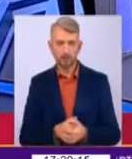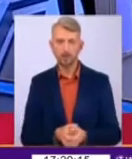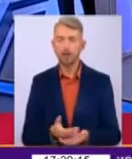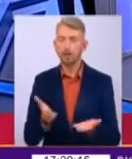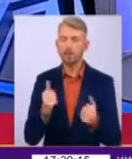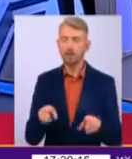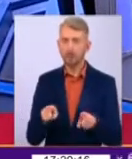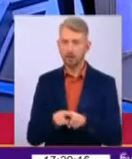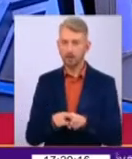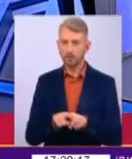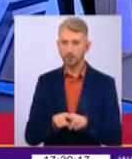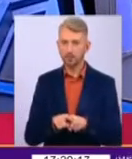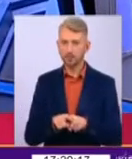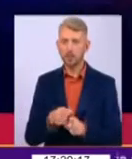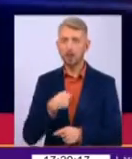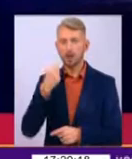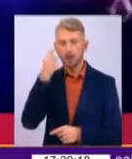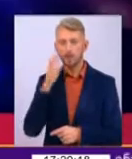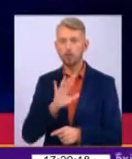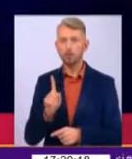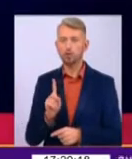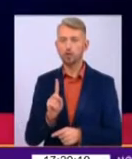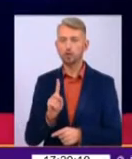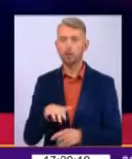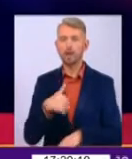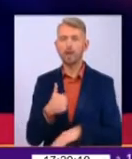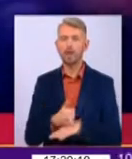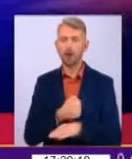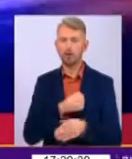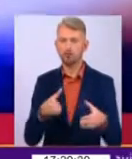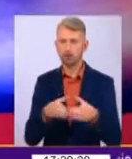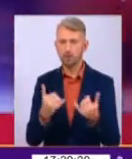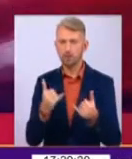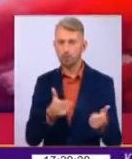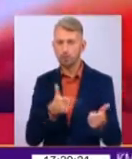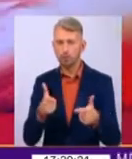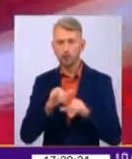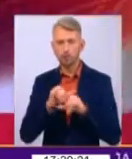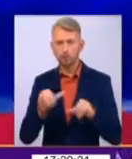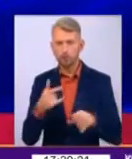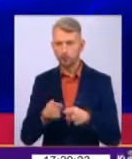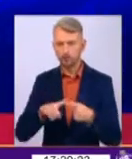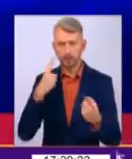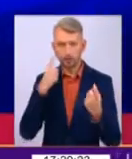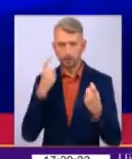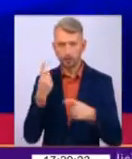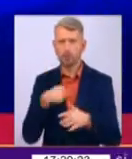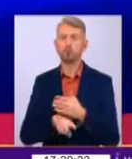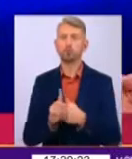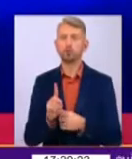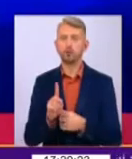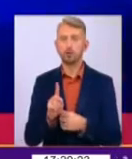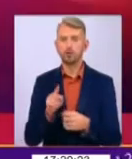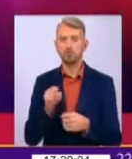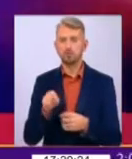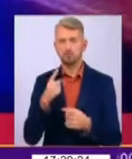так. Я не думаю, що Генеральний штаб готовий сьогодні розповсюджувати цю інформацію, тому що вона в першу